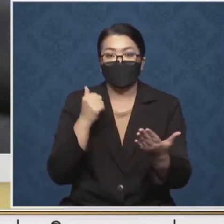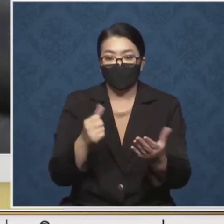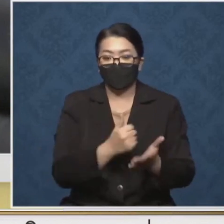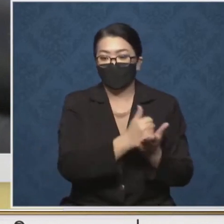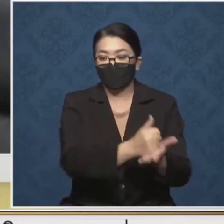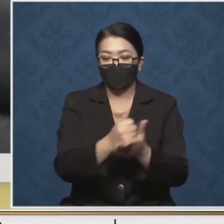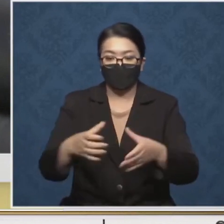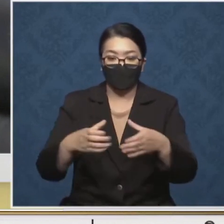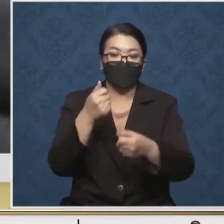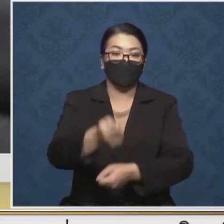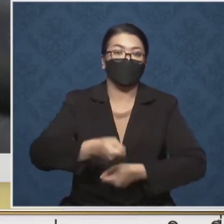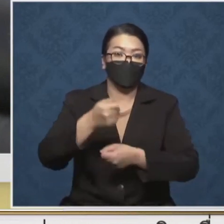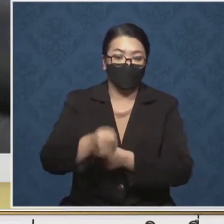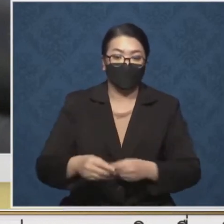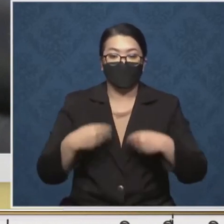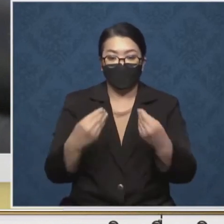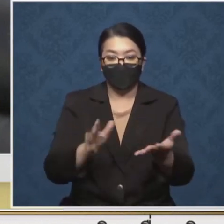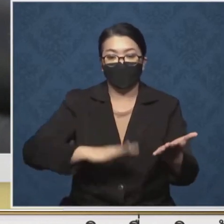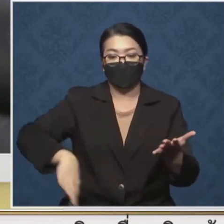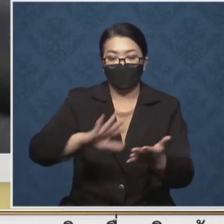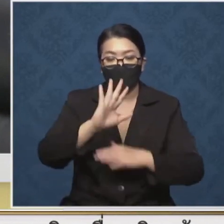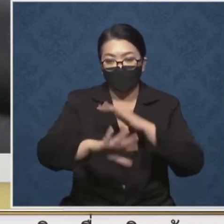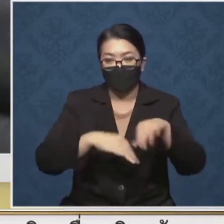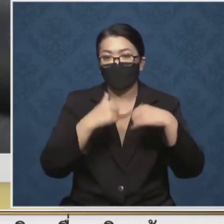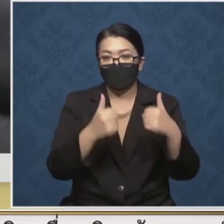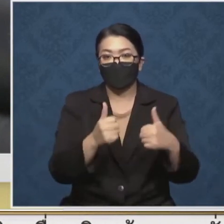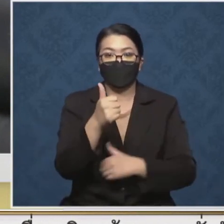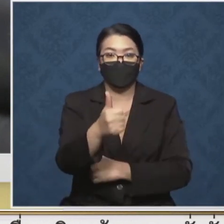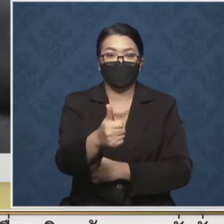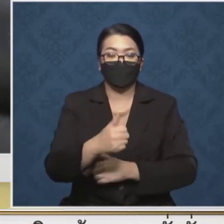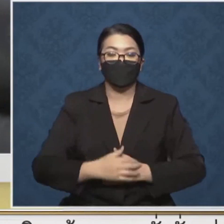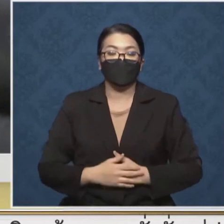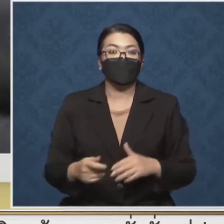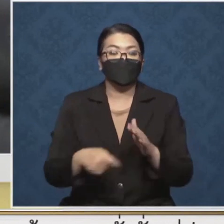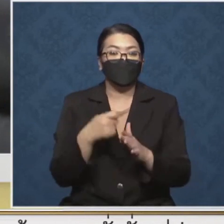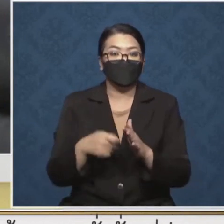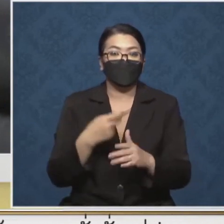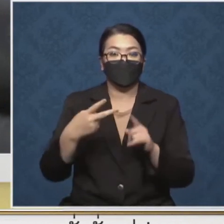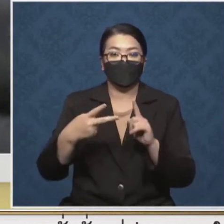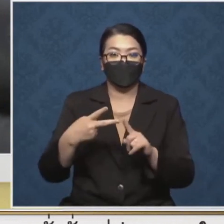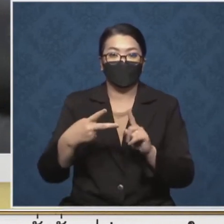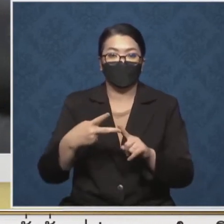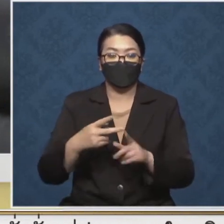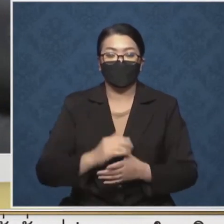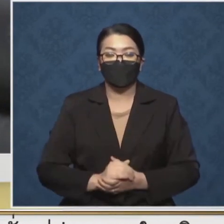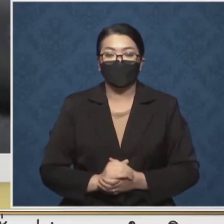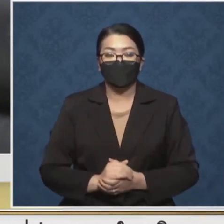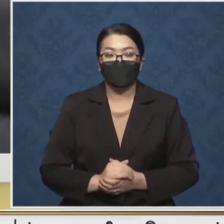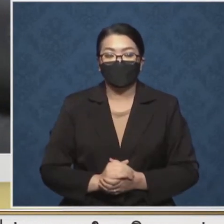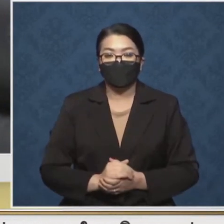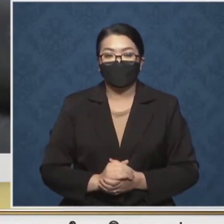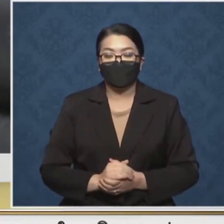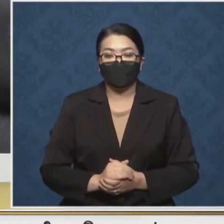พระเวศักรผู้เรยงใหม่ให้ดียึงคึ้นได้ด้วยค่ะในส่วนของเหน cognitionผนประการณที่ 2ดีฉัอยากจะเชื้อๆ